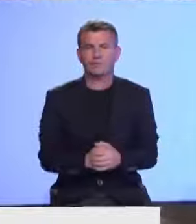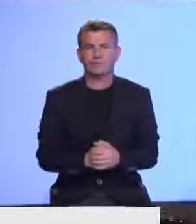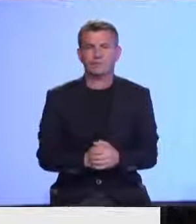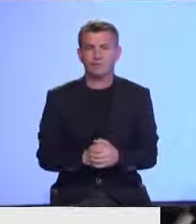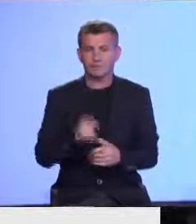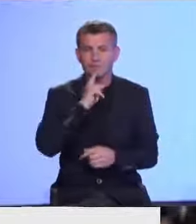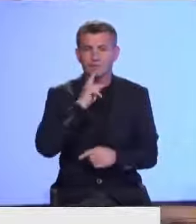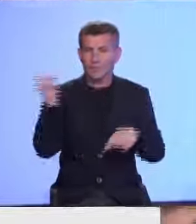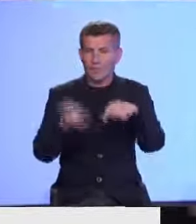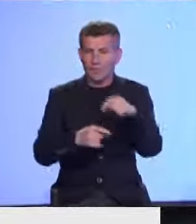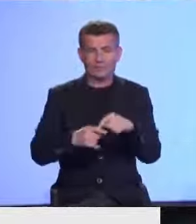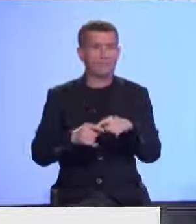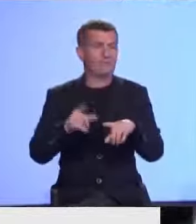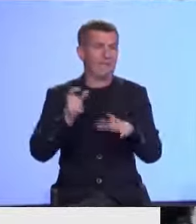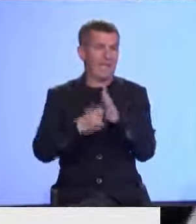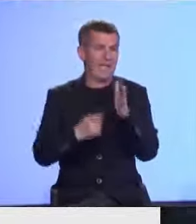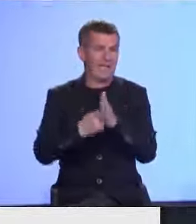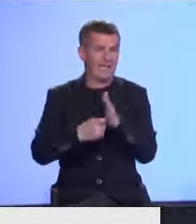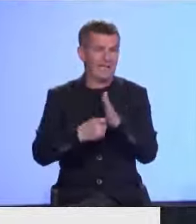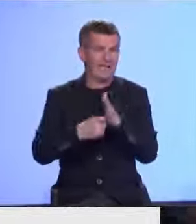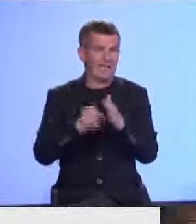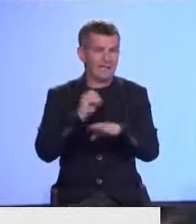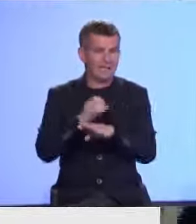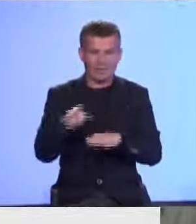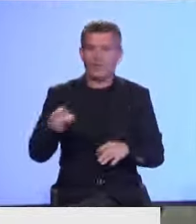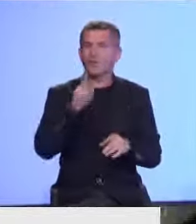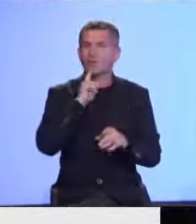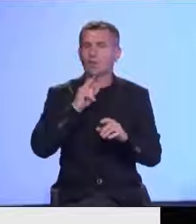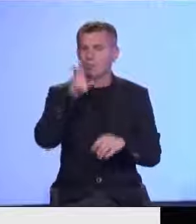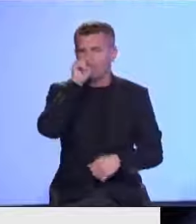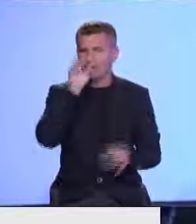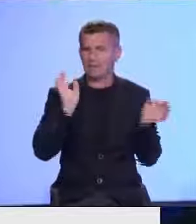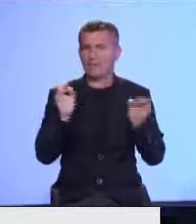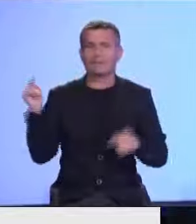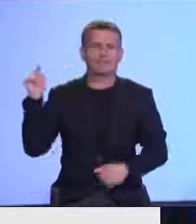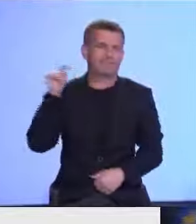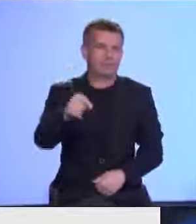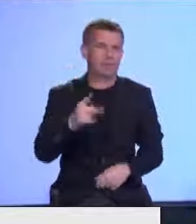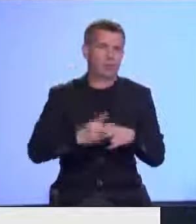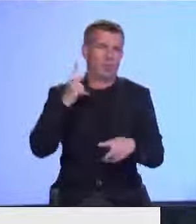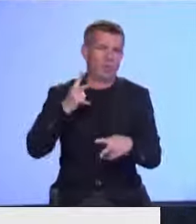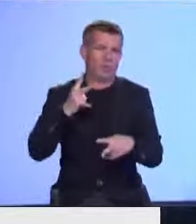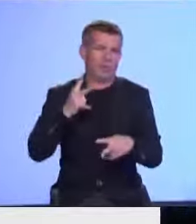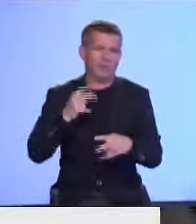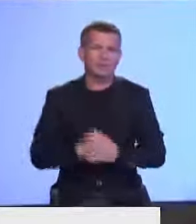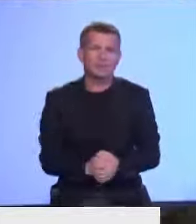nxjerrë nga sala antarët e këshillit të etikës, njësia speciale e policisë ndërhyri 2 herë radhazi.